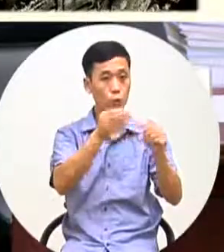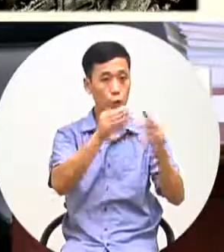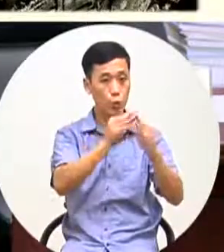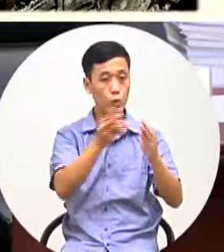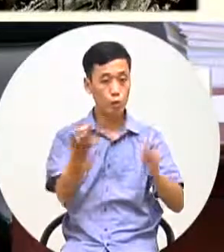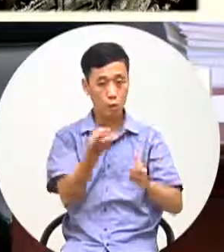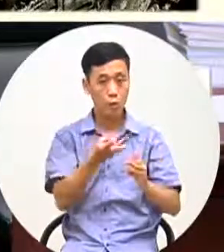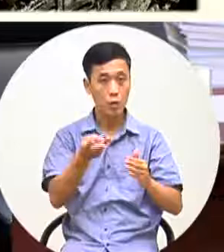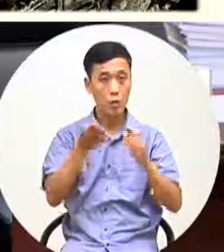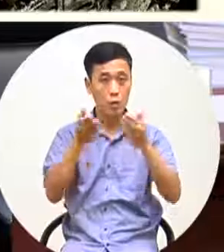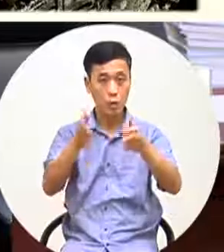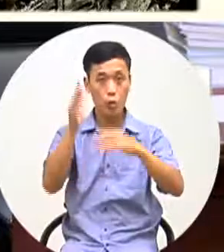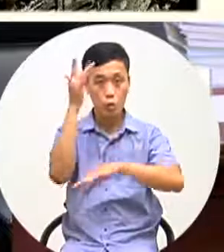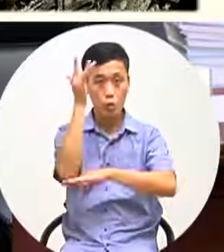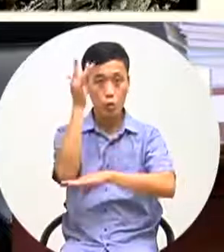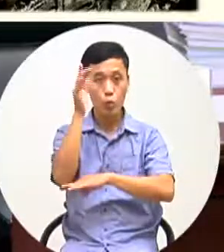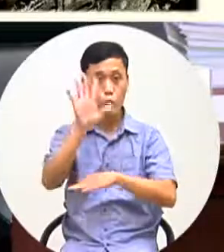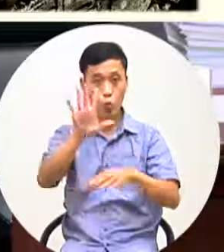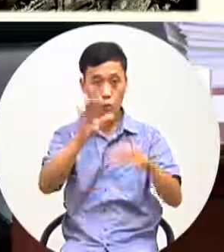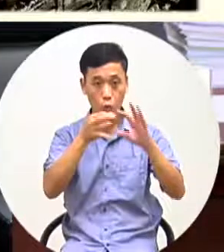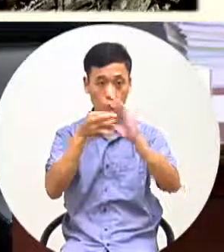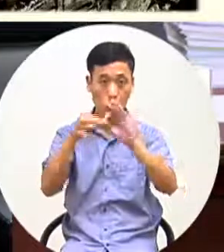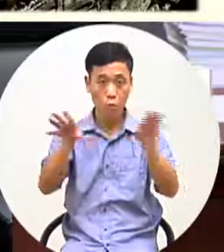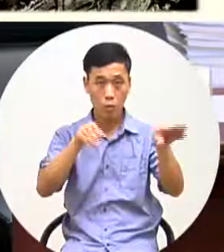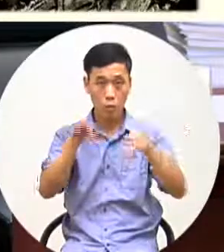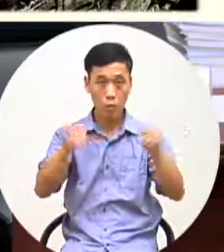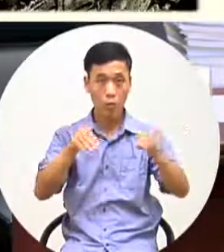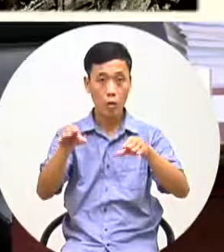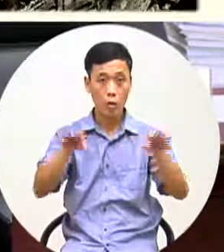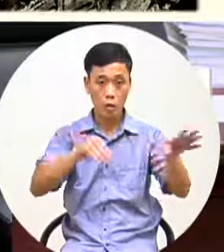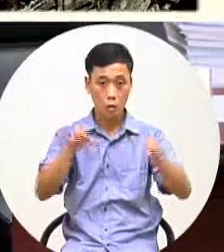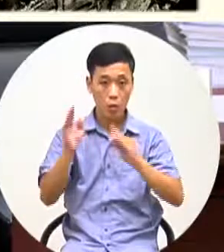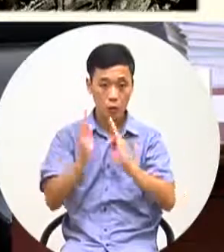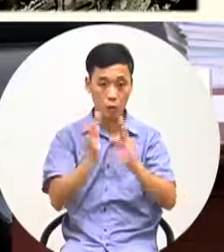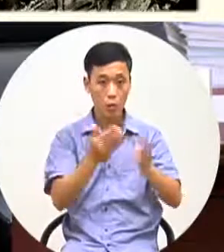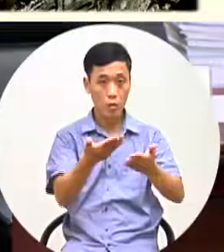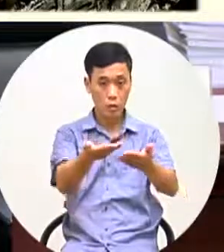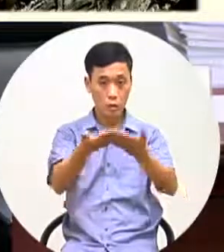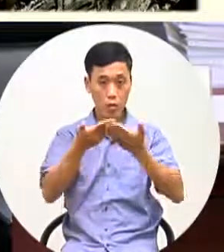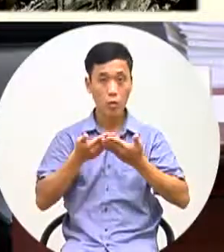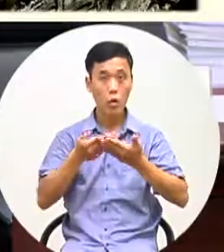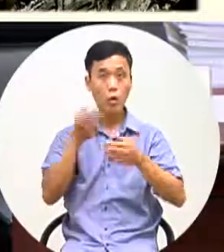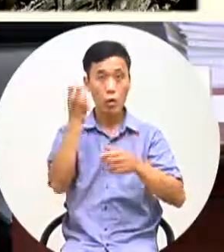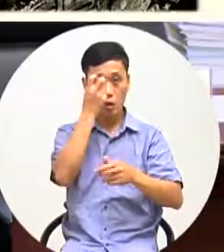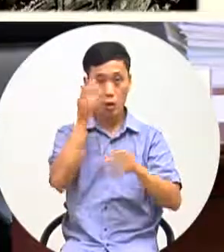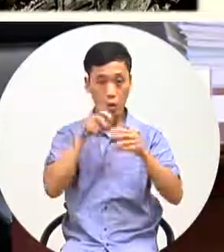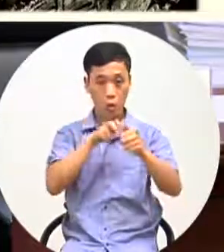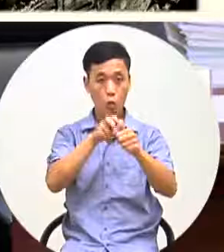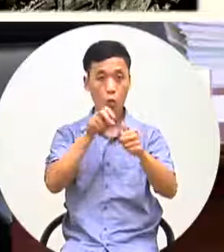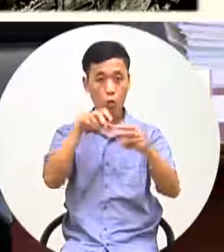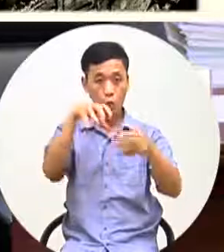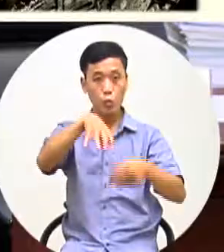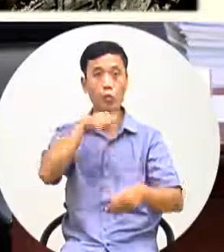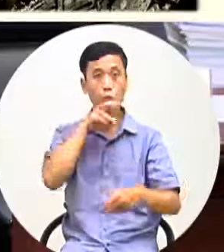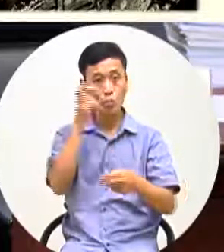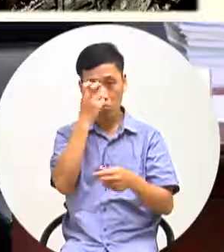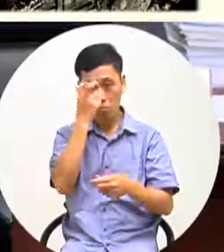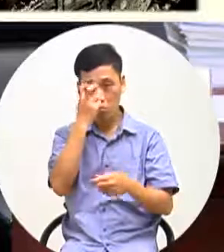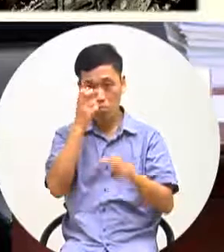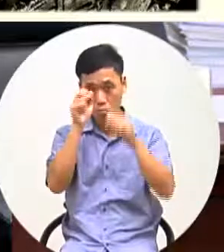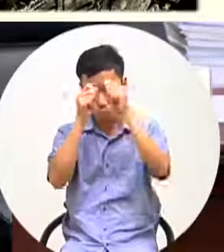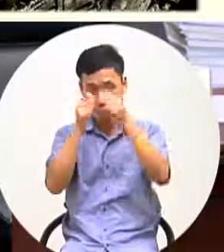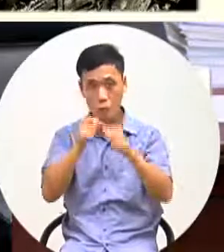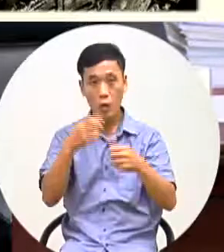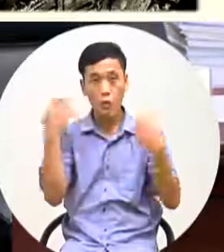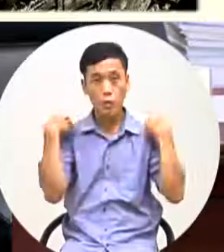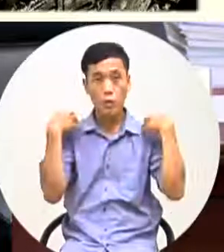那做着等于是一个养工处是一个省市的单位，我们去把所有高雄市的树做一个控管。怎